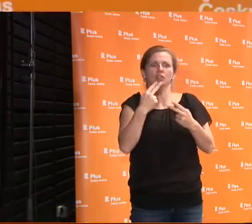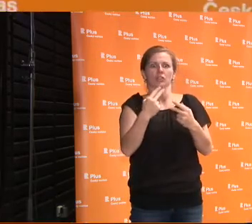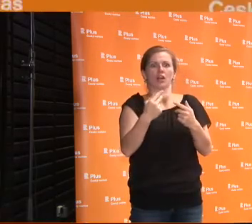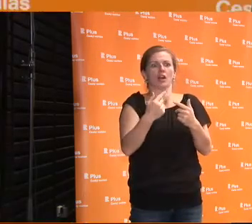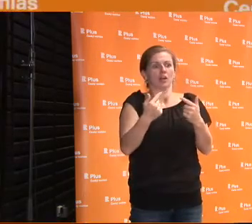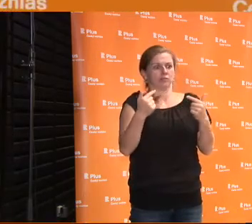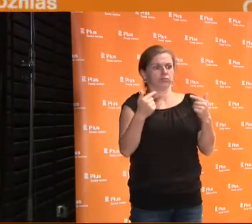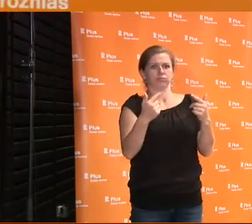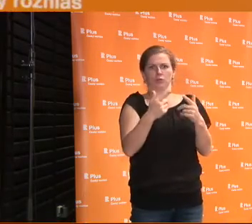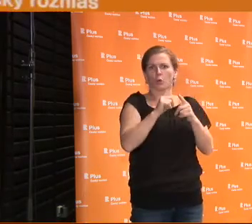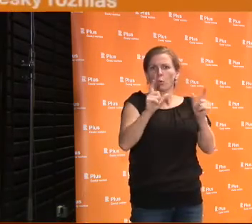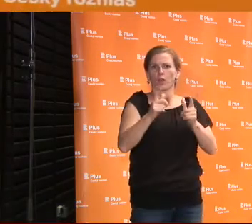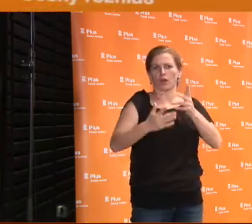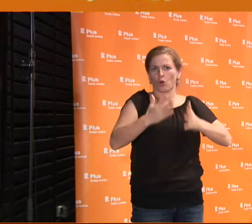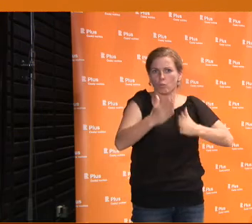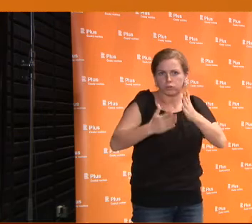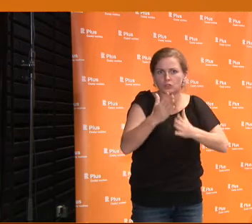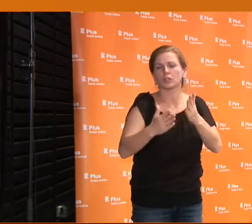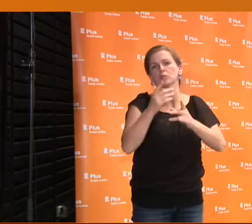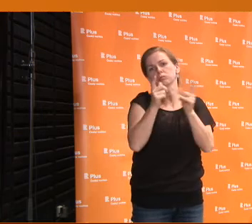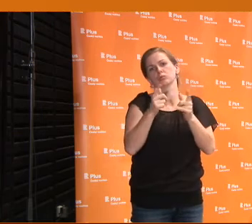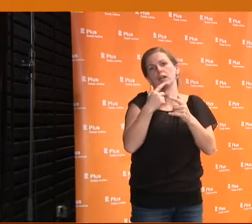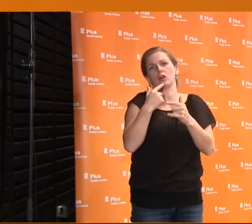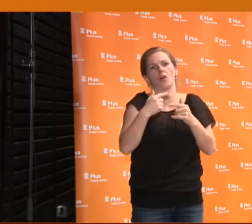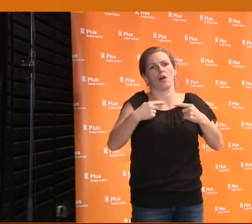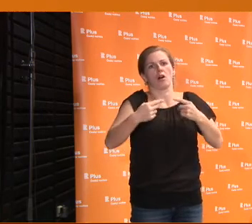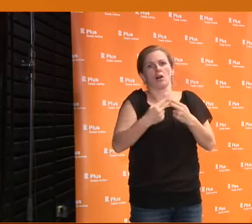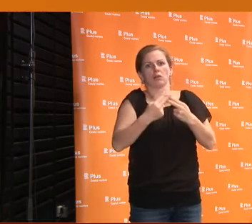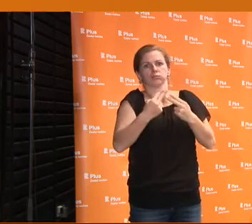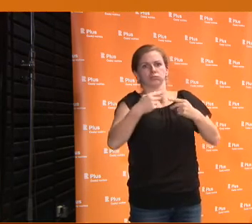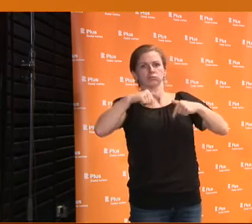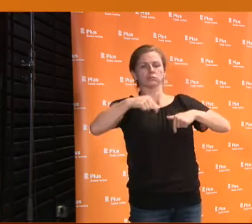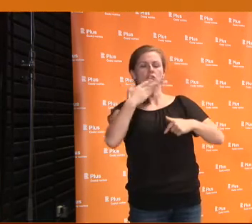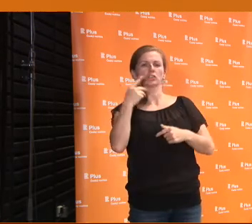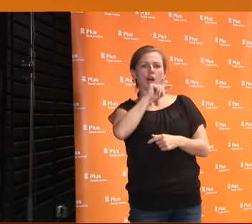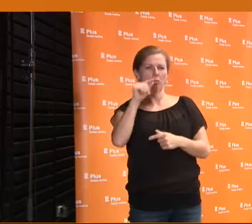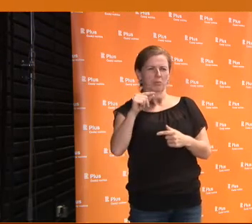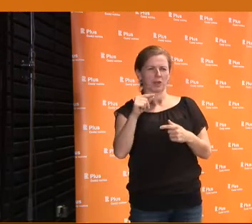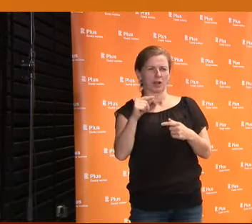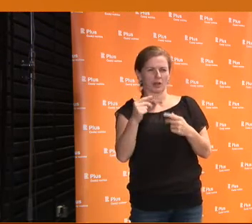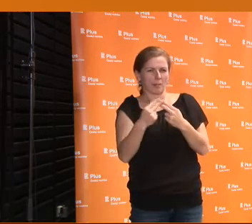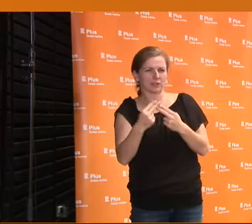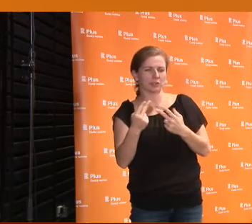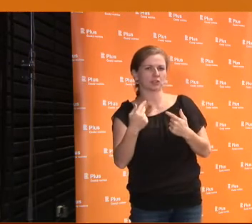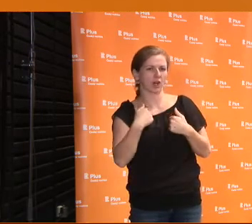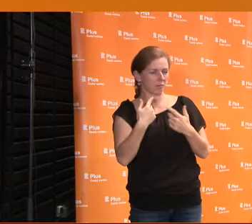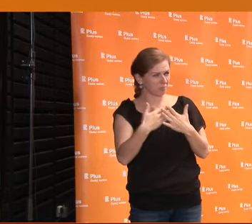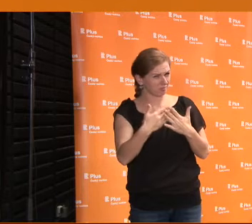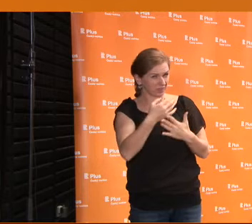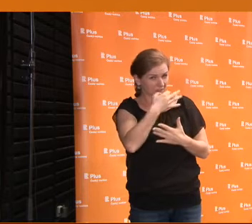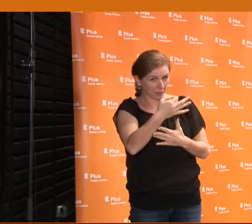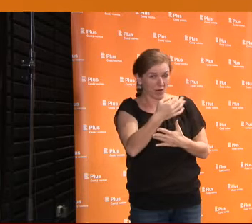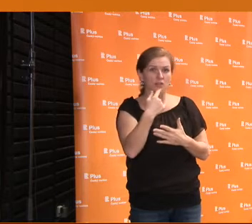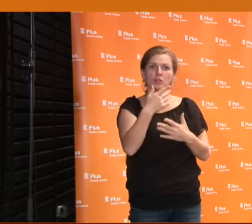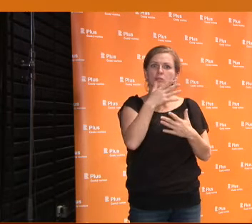našeho průmyslu, kvůli struktuře naší ekonomiky a i kvůli našemu vzdělávacímu školskému systému. Tak mě zajímá, pokud tady budeme mít masu